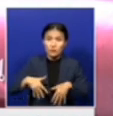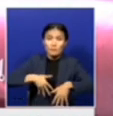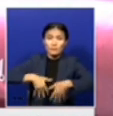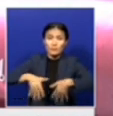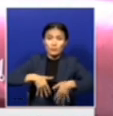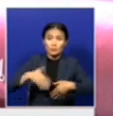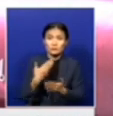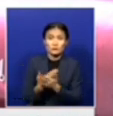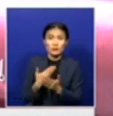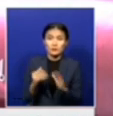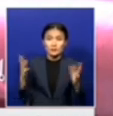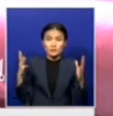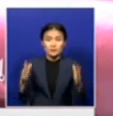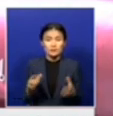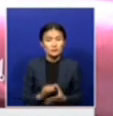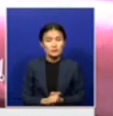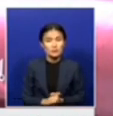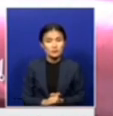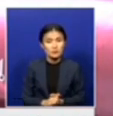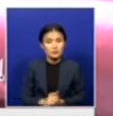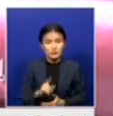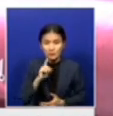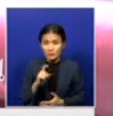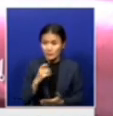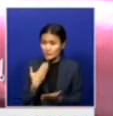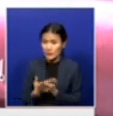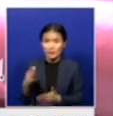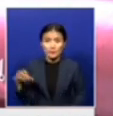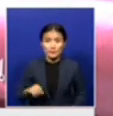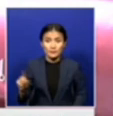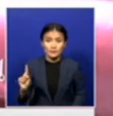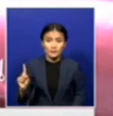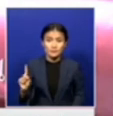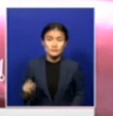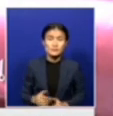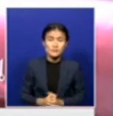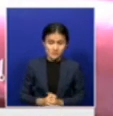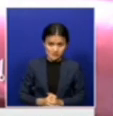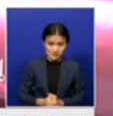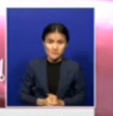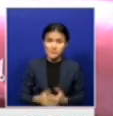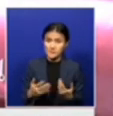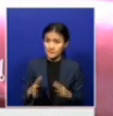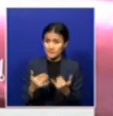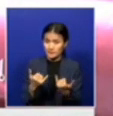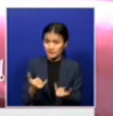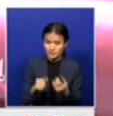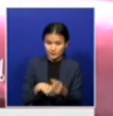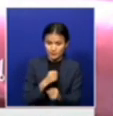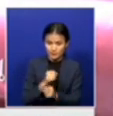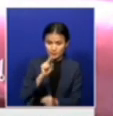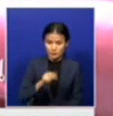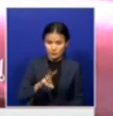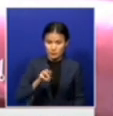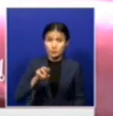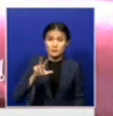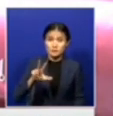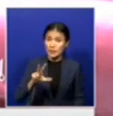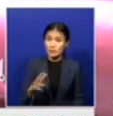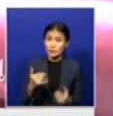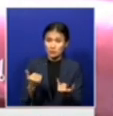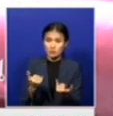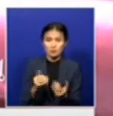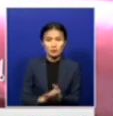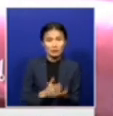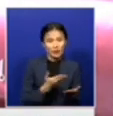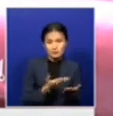ายงานของธนาคารแห่งประเทศไทยที่กับผมได้กราบเรียนไปแล้วเนี่ยนะครับการบริโภคในปี63มีแนวโน้มห